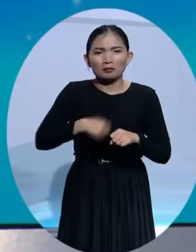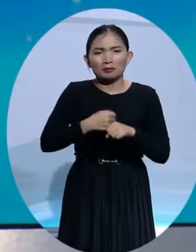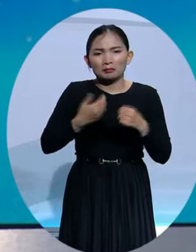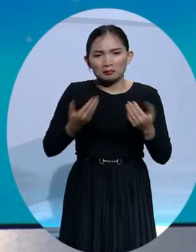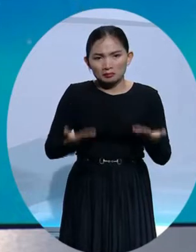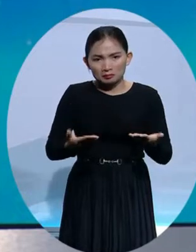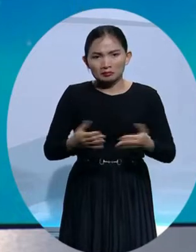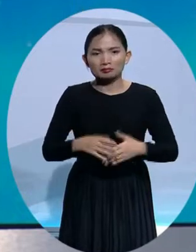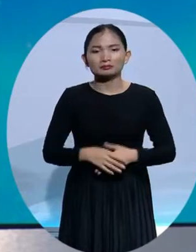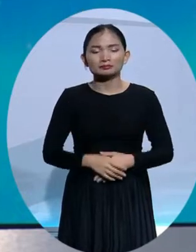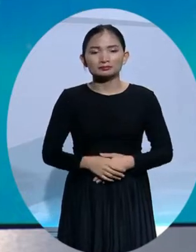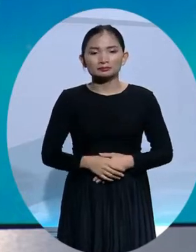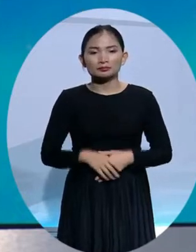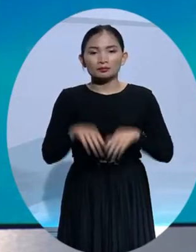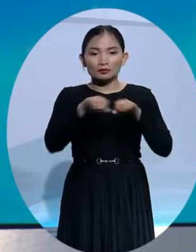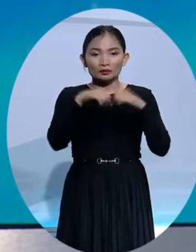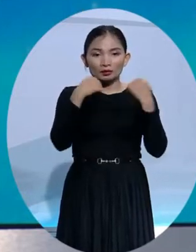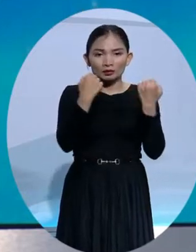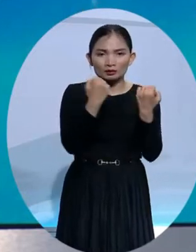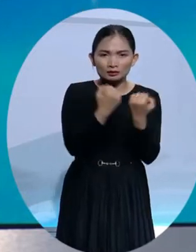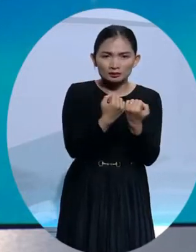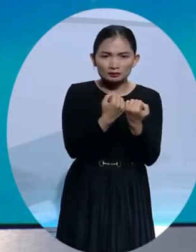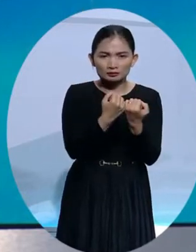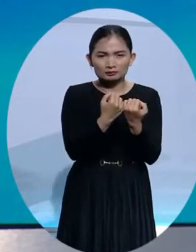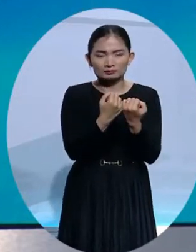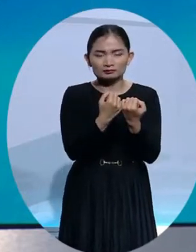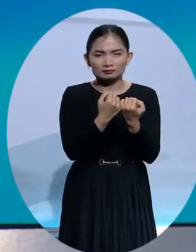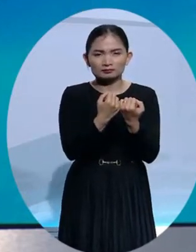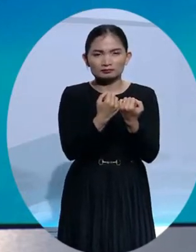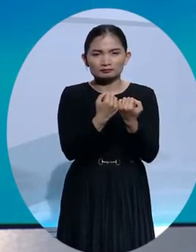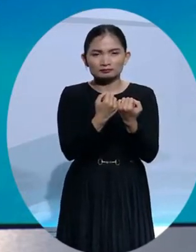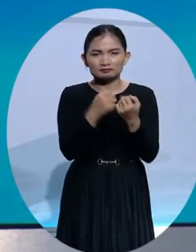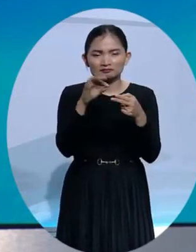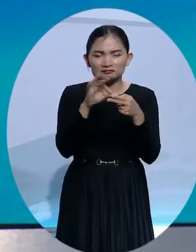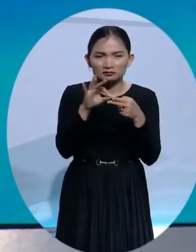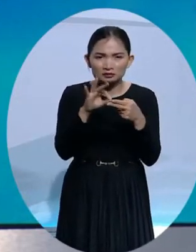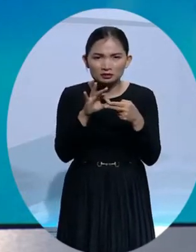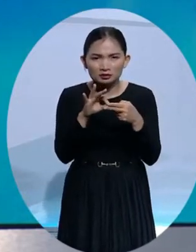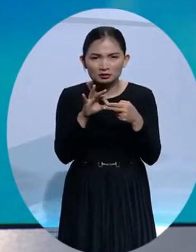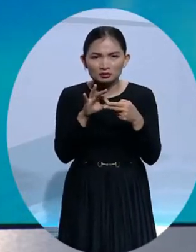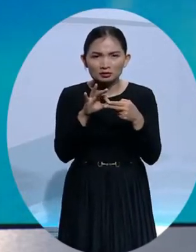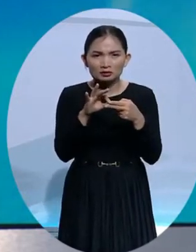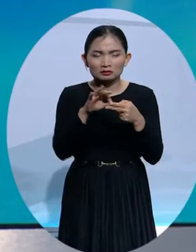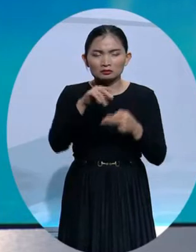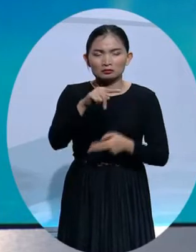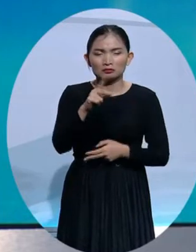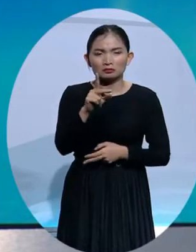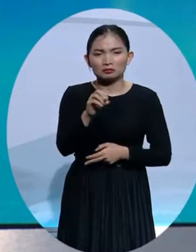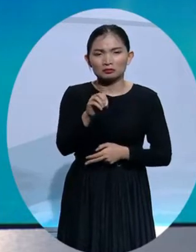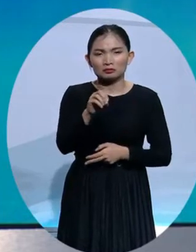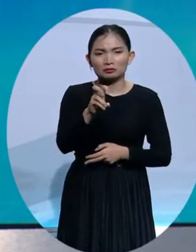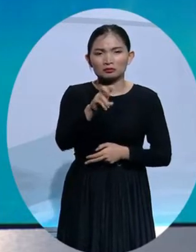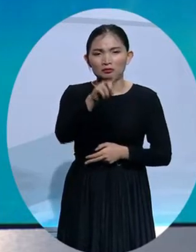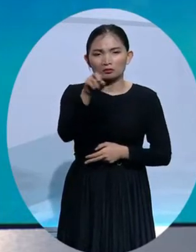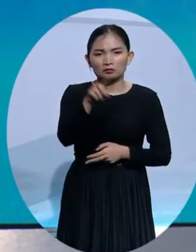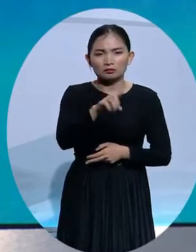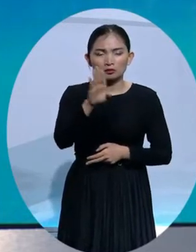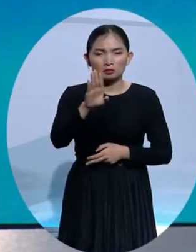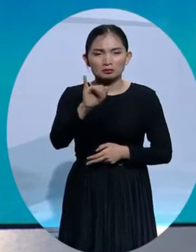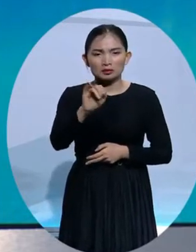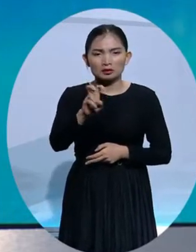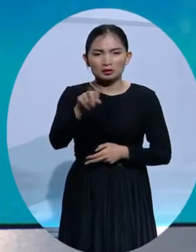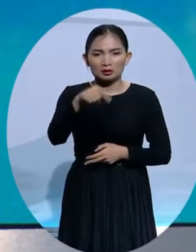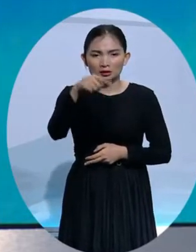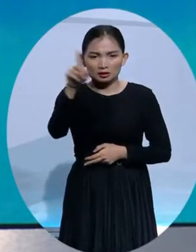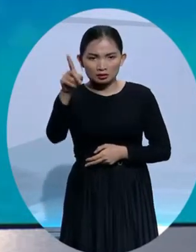Hội nghị rà soát của Liên Hiệp Quốc về Hiệp ước không phổ biến vũ khí hạt nhân NPT lần thứ 10 đang diễn ra tại New York, Mỹ nhằm thảo luận về